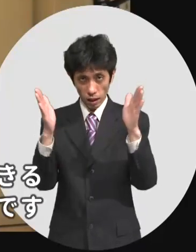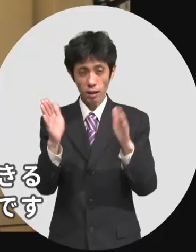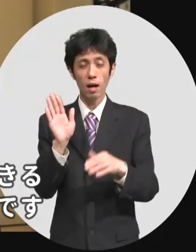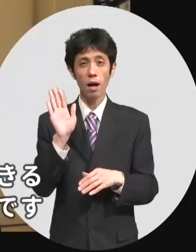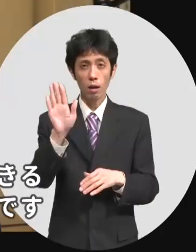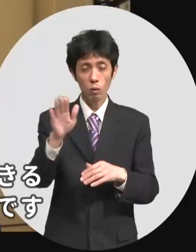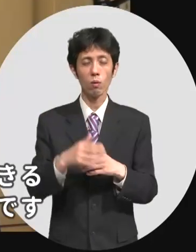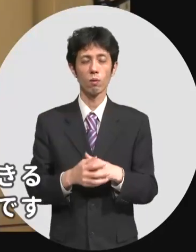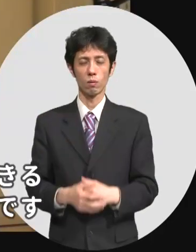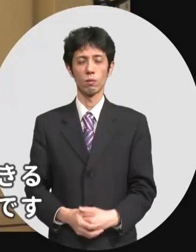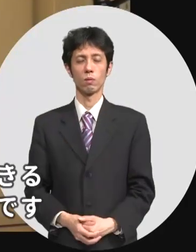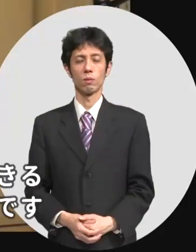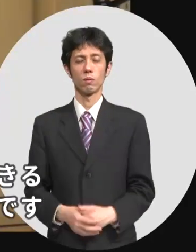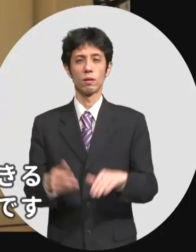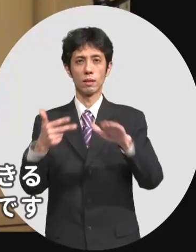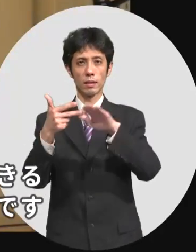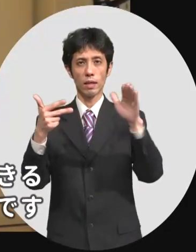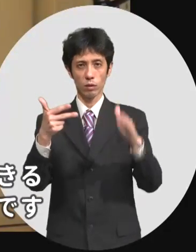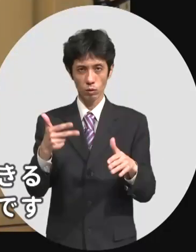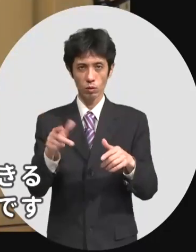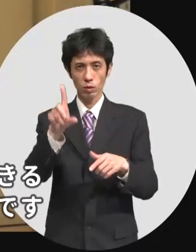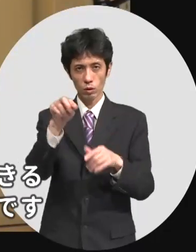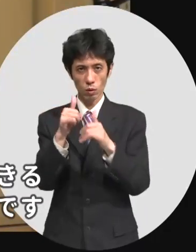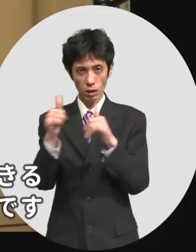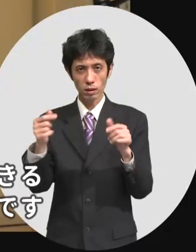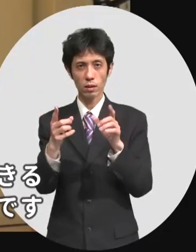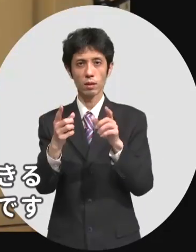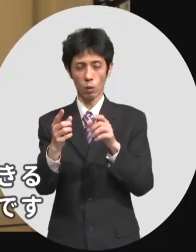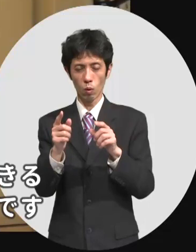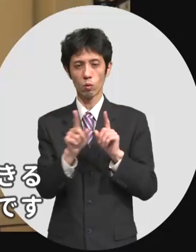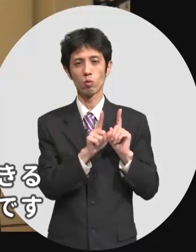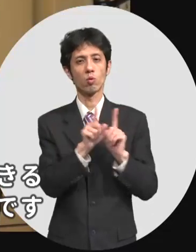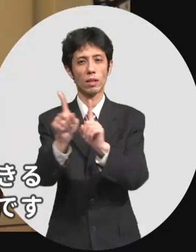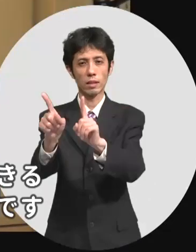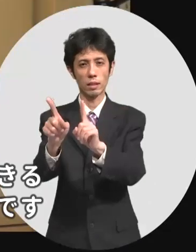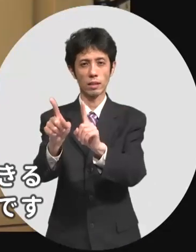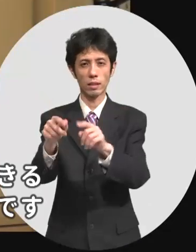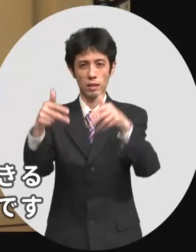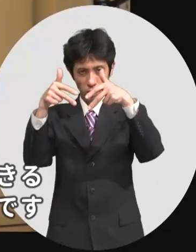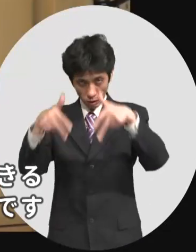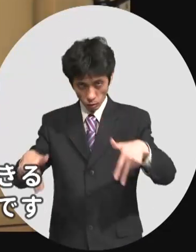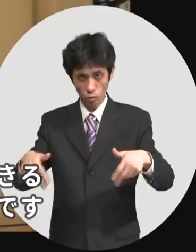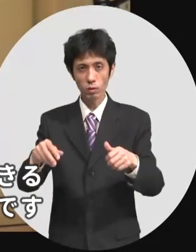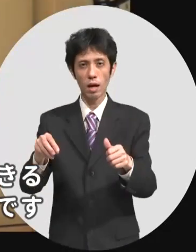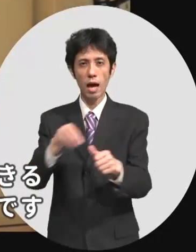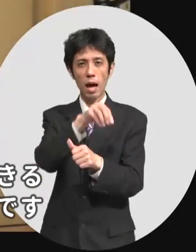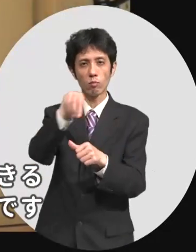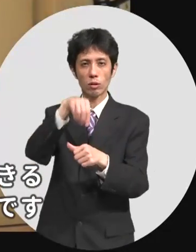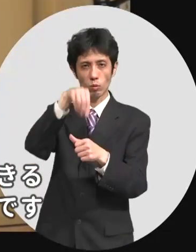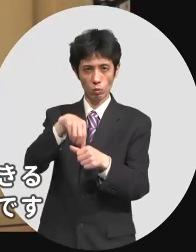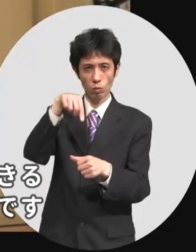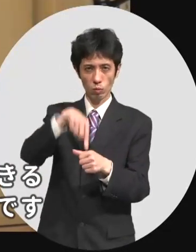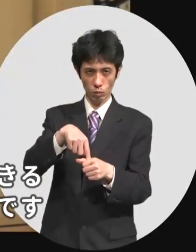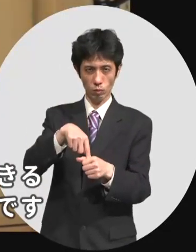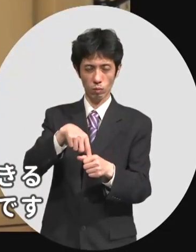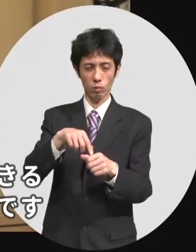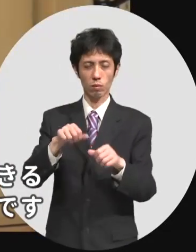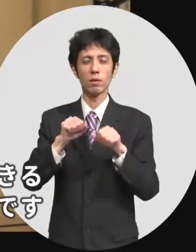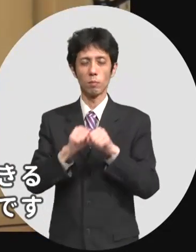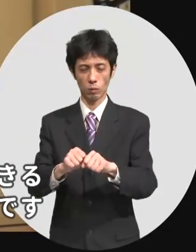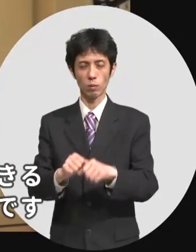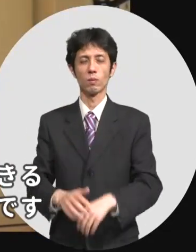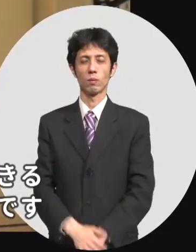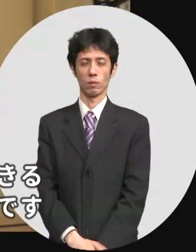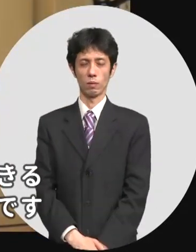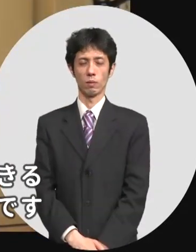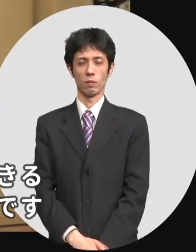時に施設利用者についての追跡のシステムをアプリとして入れておりまして、これ